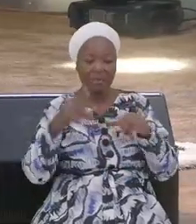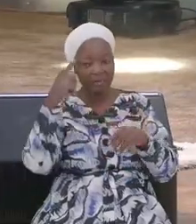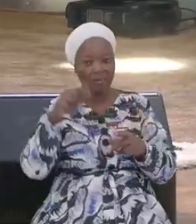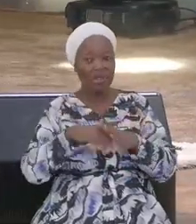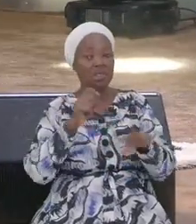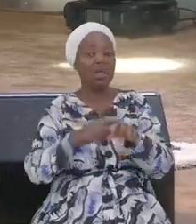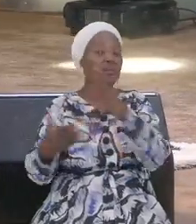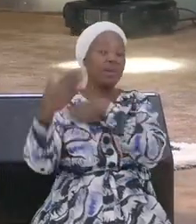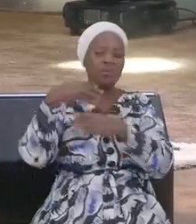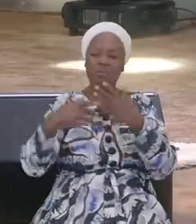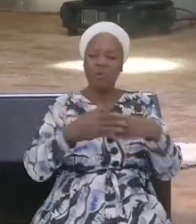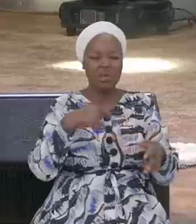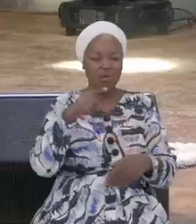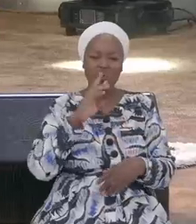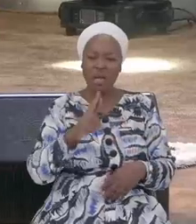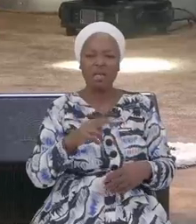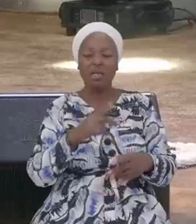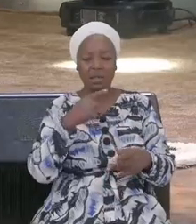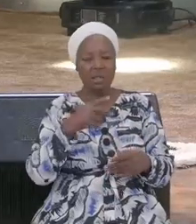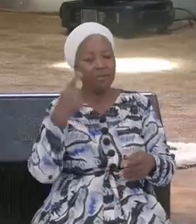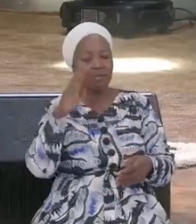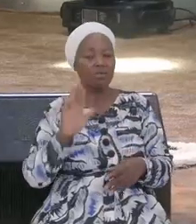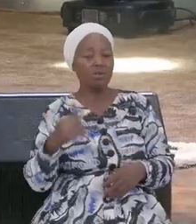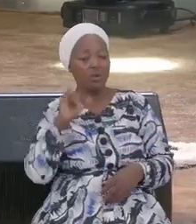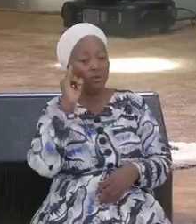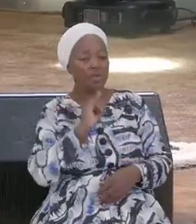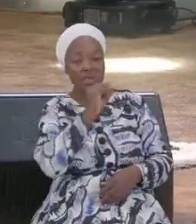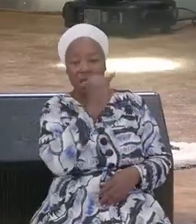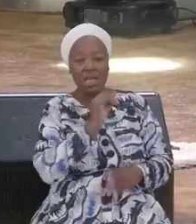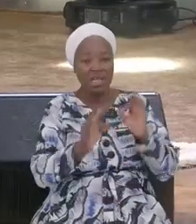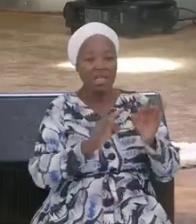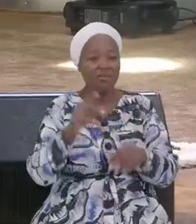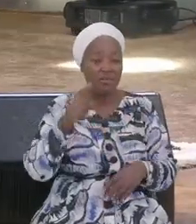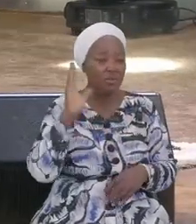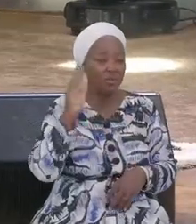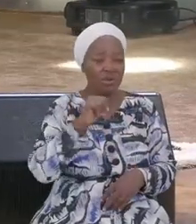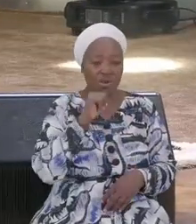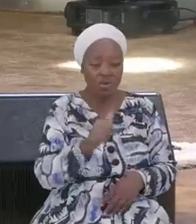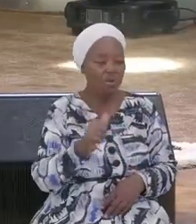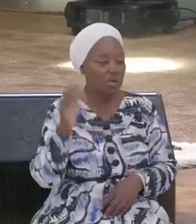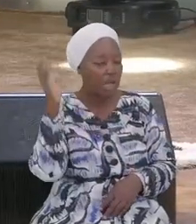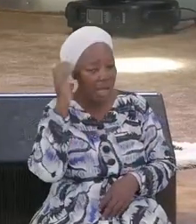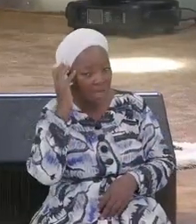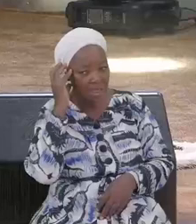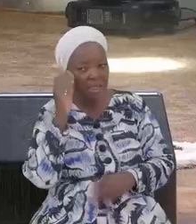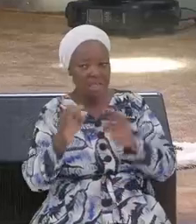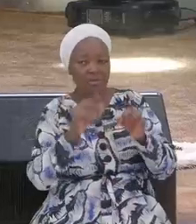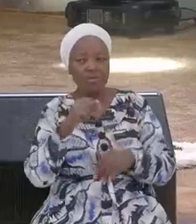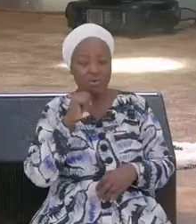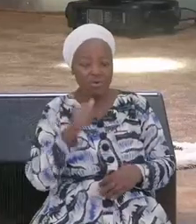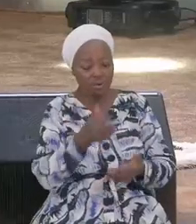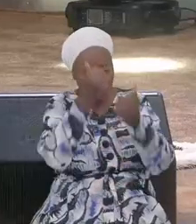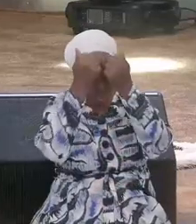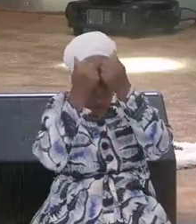pour vous dans le passé, peu importe. Ouais, les enfants disent, si vous n'allez pas obéir, écoutez, si vous n'écoutez pas, si vous n'obéissez